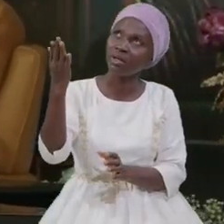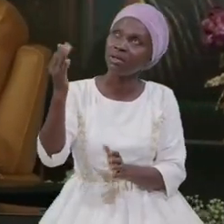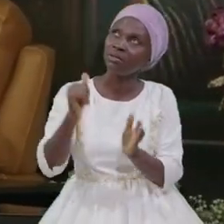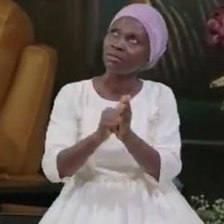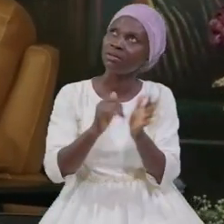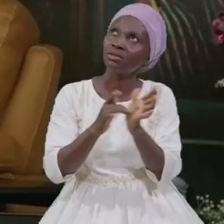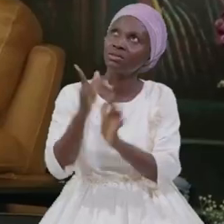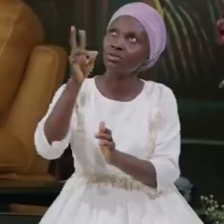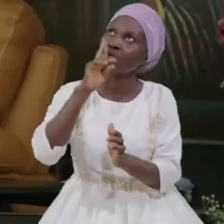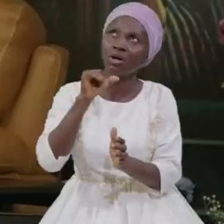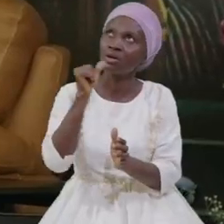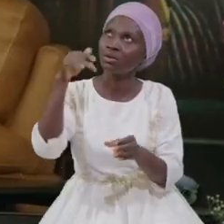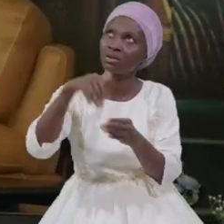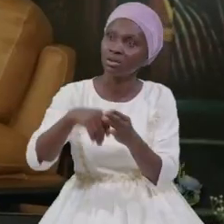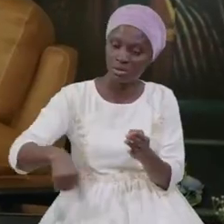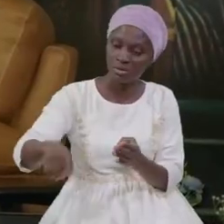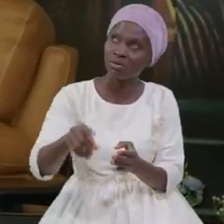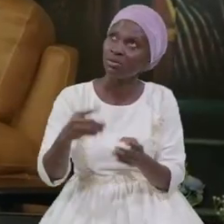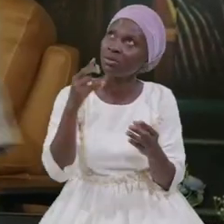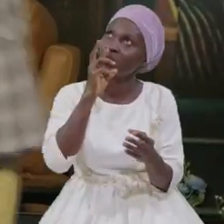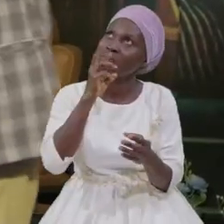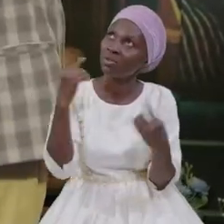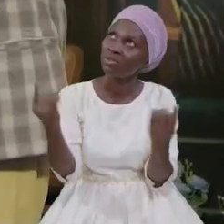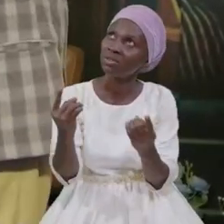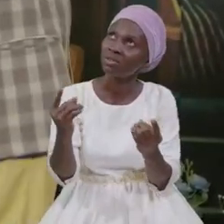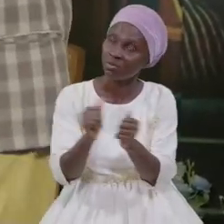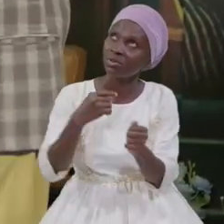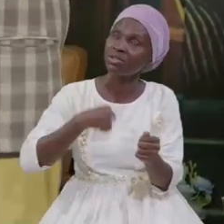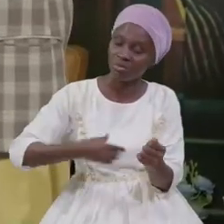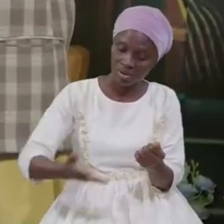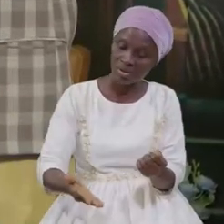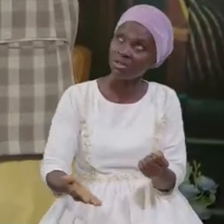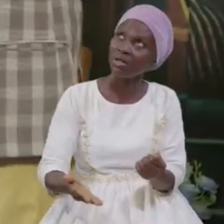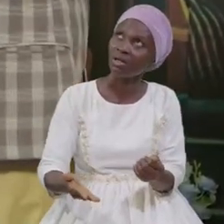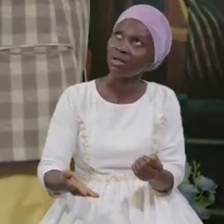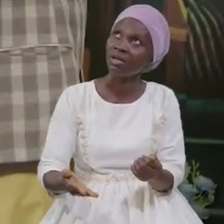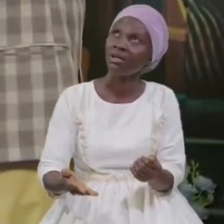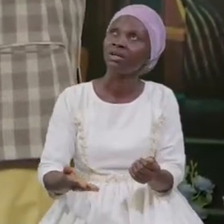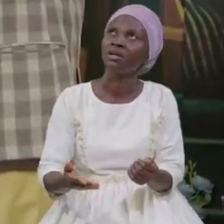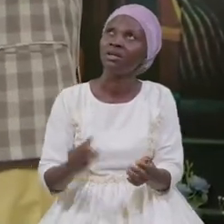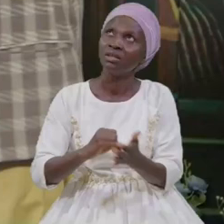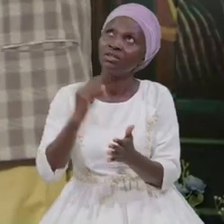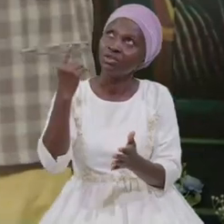moi. Et s'il y a quelqu'un pour me sauver, c'est